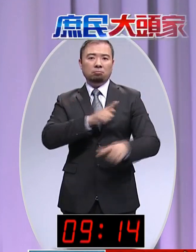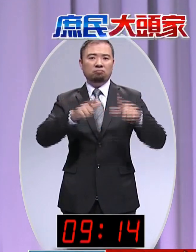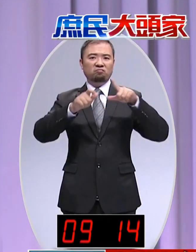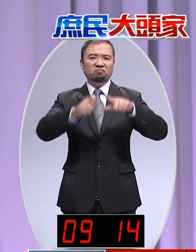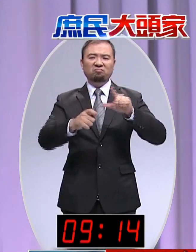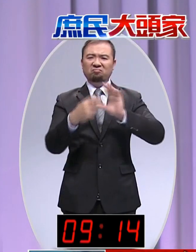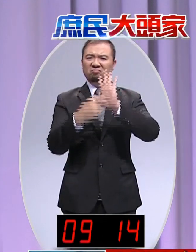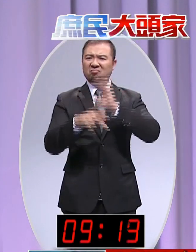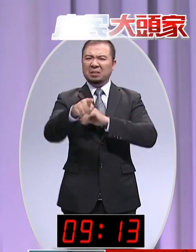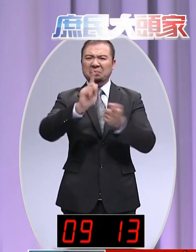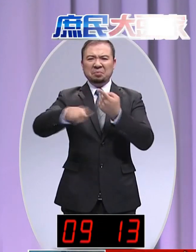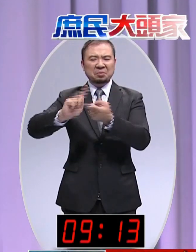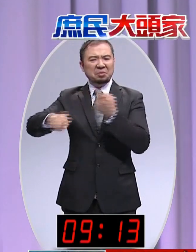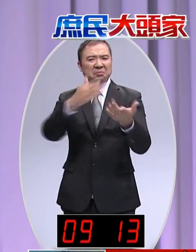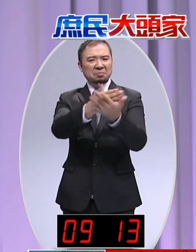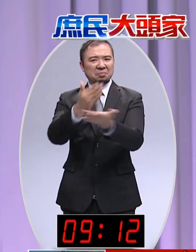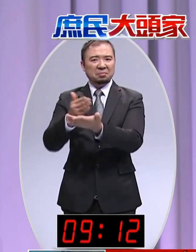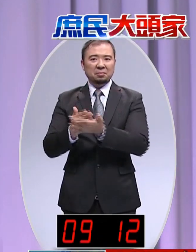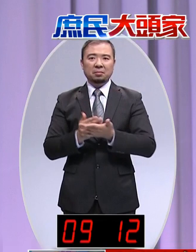行为？